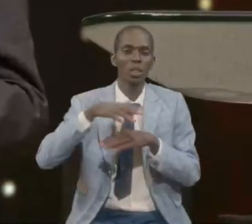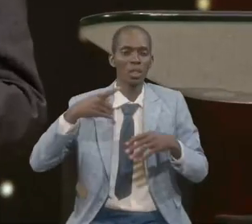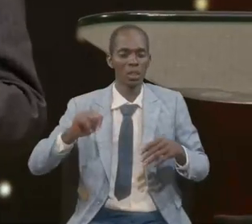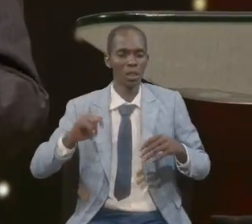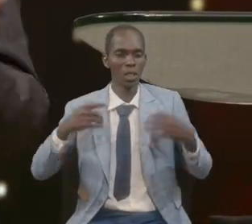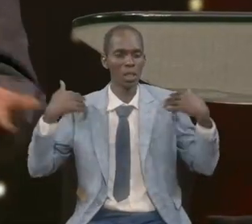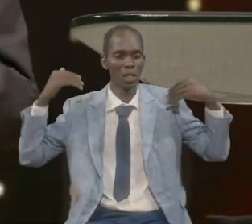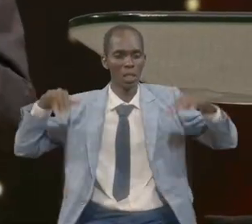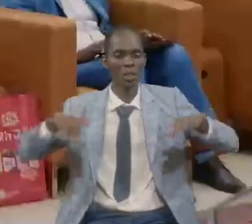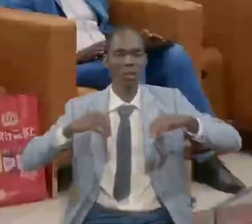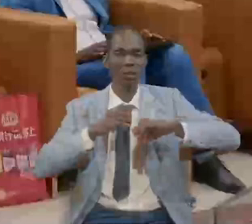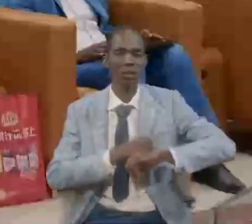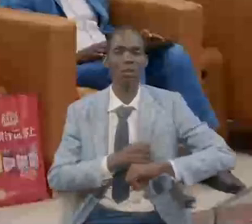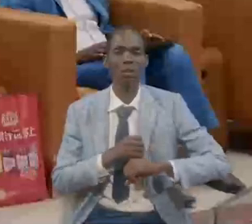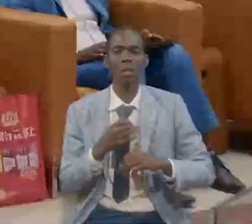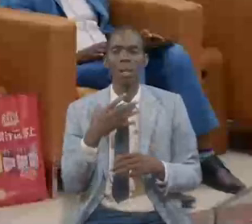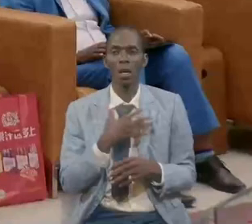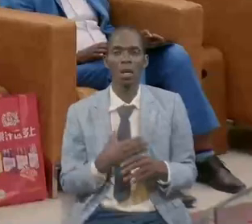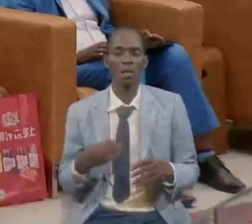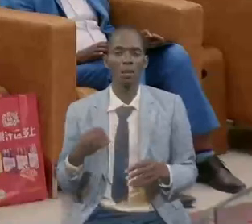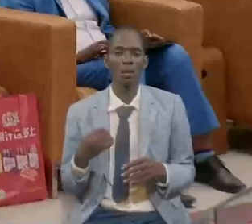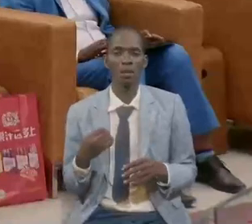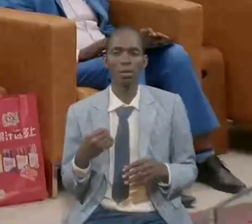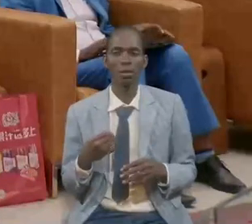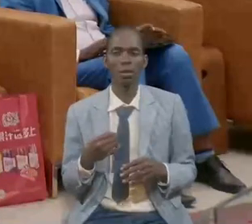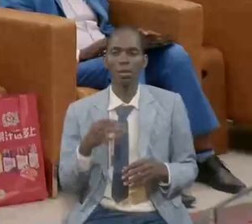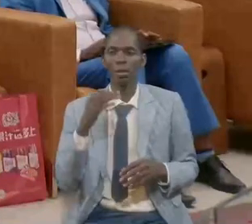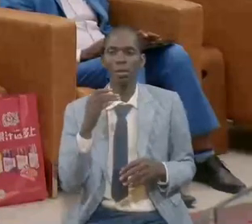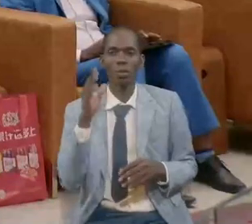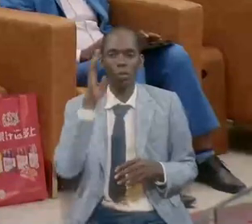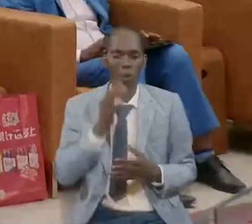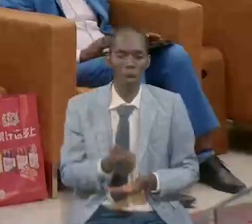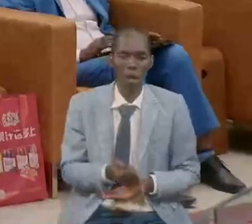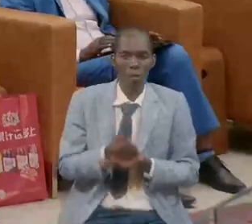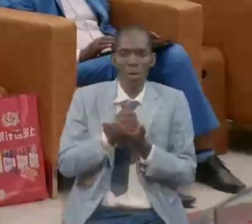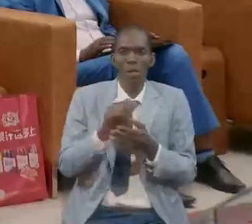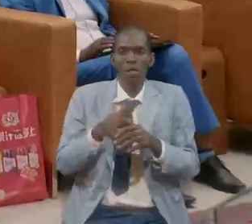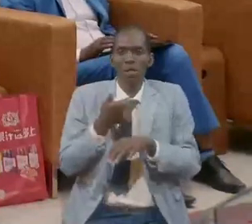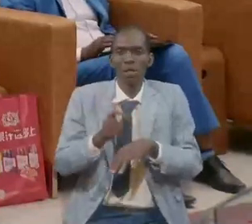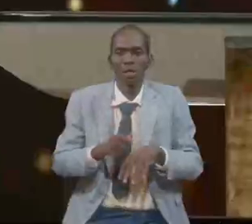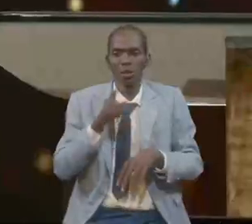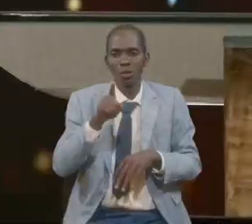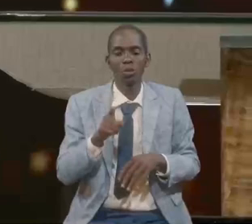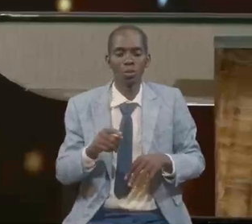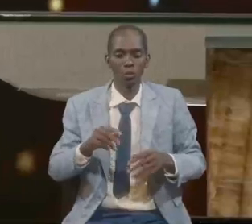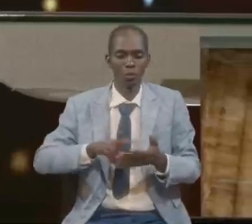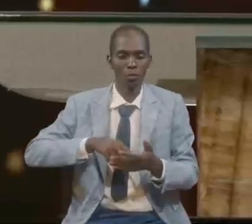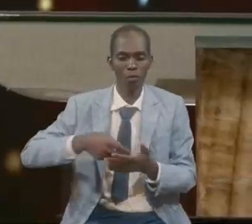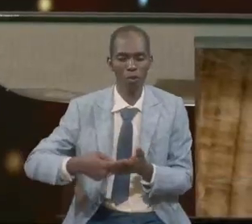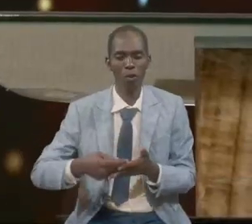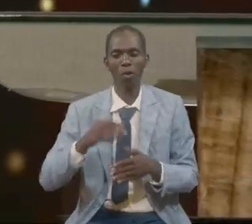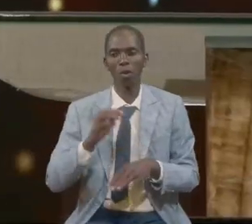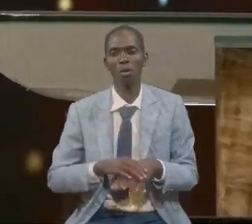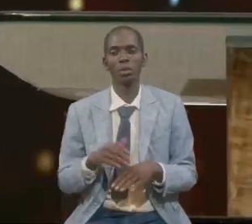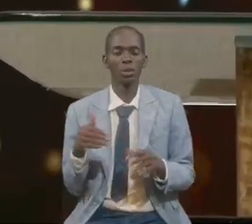des ordres à ses anges à ton sujet et ils te porteront sur les mains de peur que ton pied ne heurte contre une